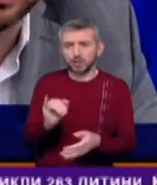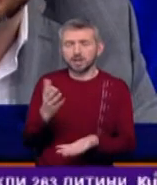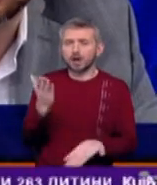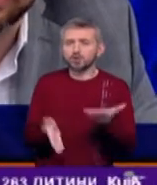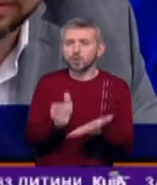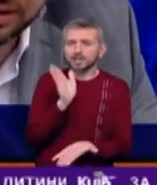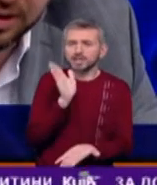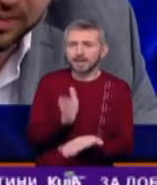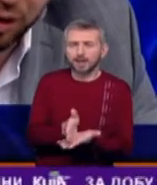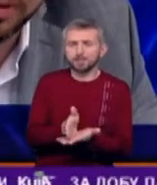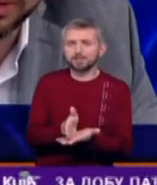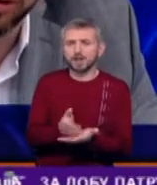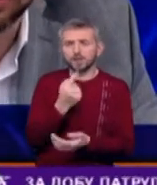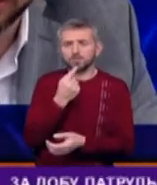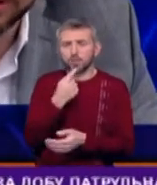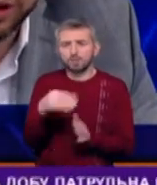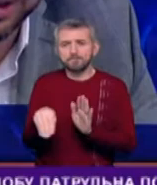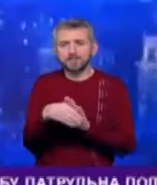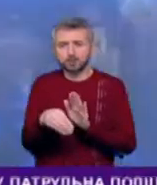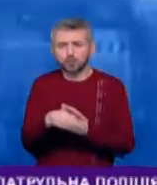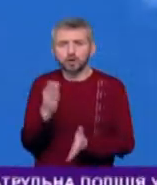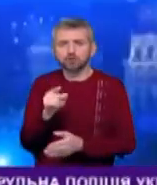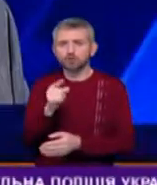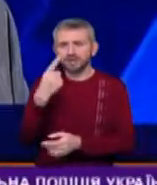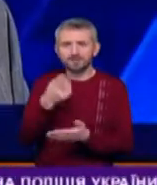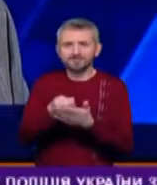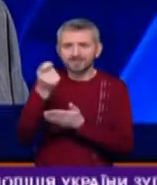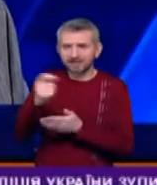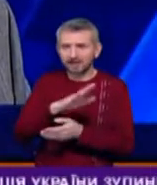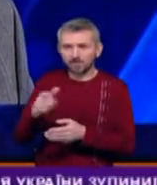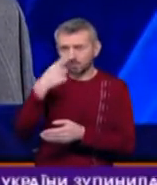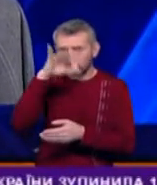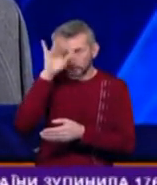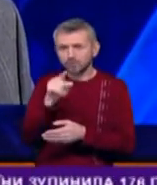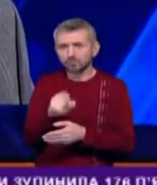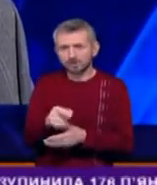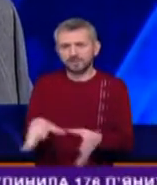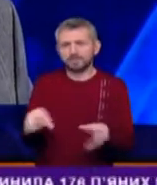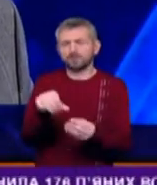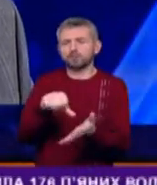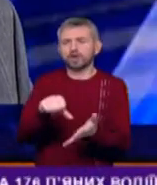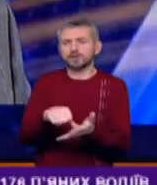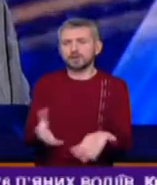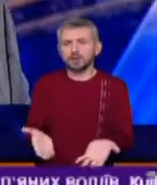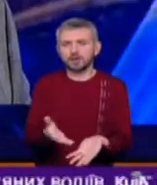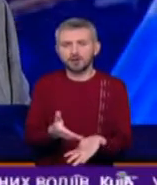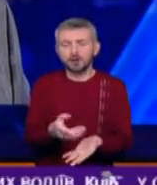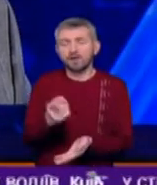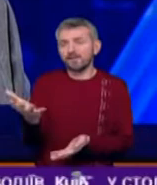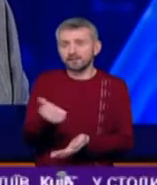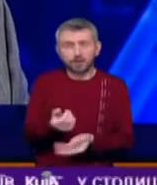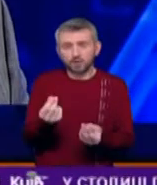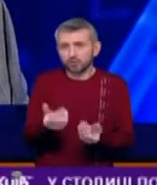є спроби підкупу, якщо ти не заявив в поліцію, ти є співучасник цього злочину. І ти